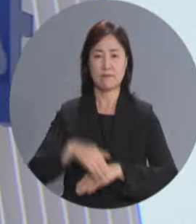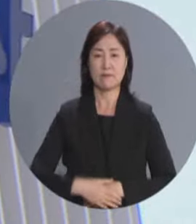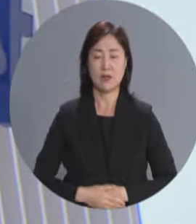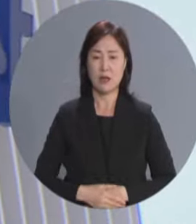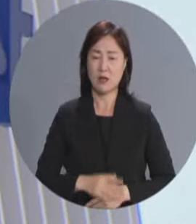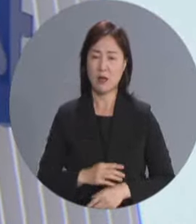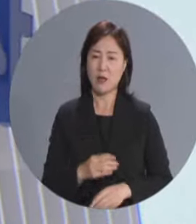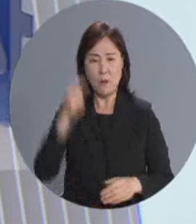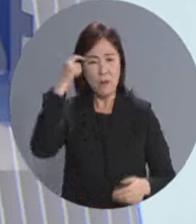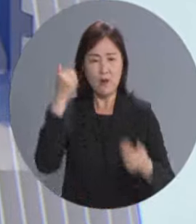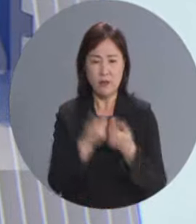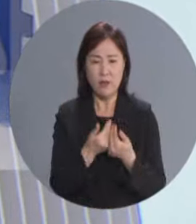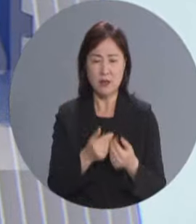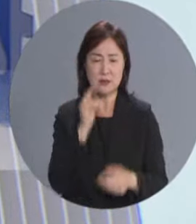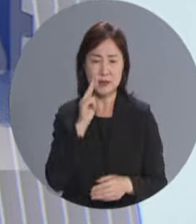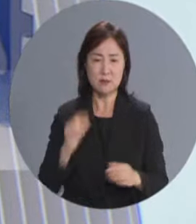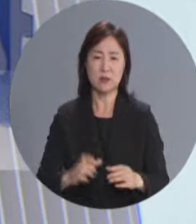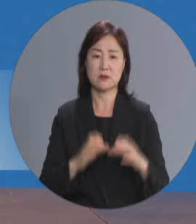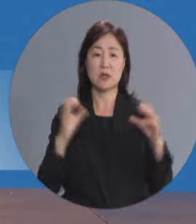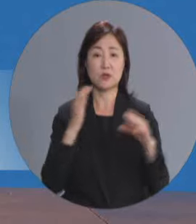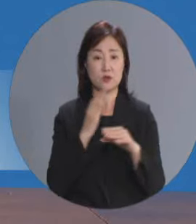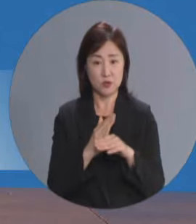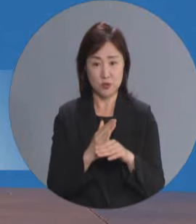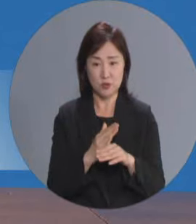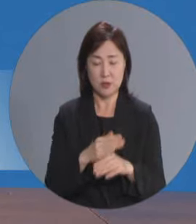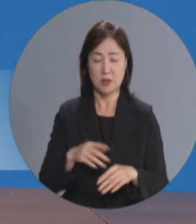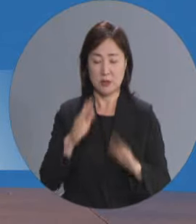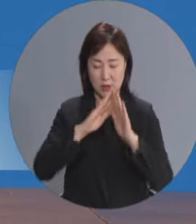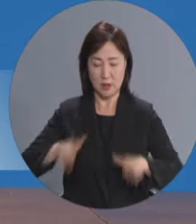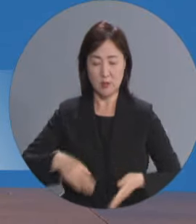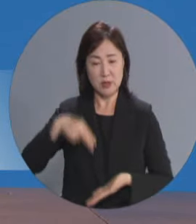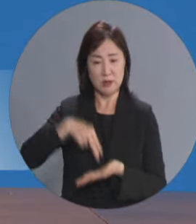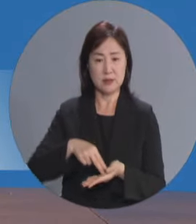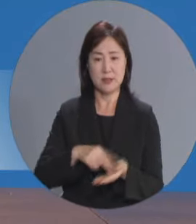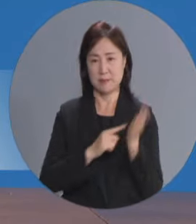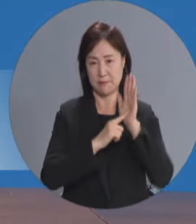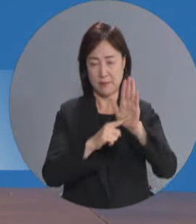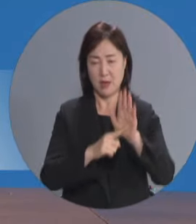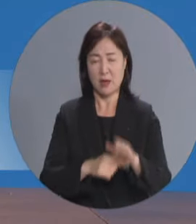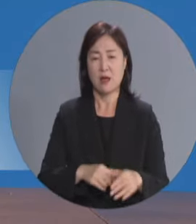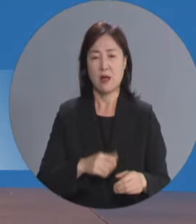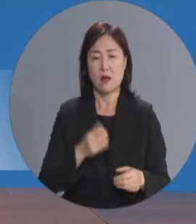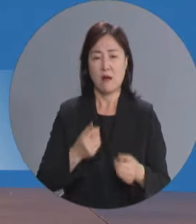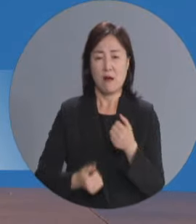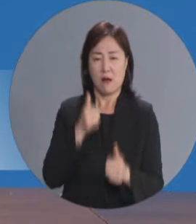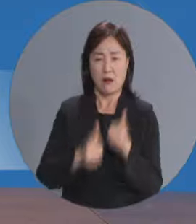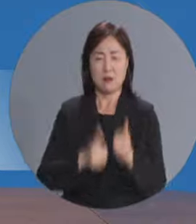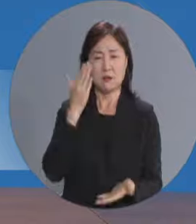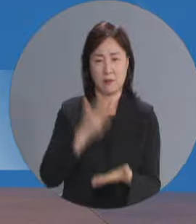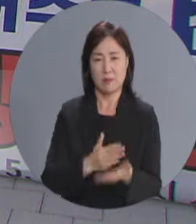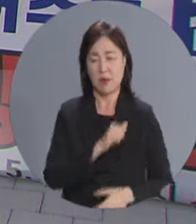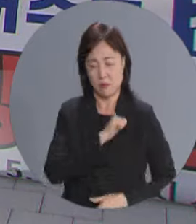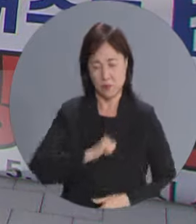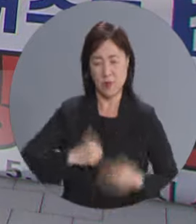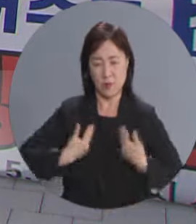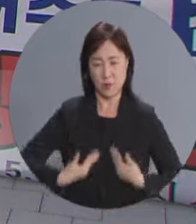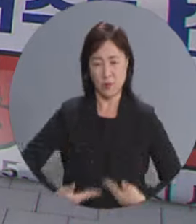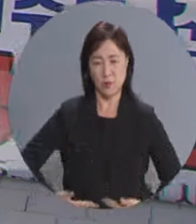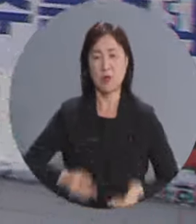커지는 대립 속의 전라남도는 입장문을 내고 과도한 경쟁을 자제하고 상생의기를 찾도록 힘을 하나로